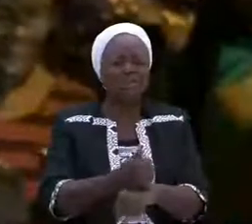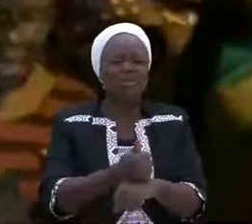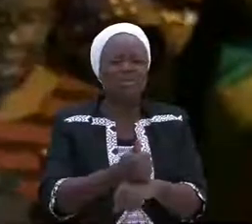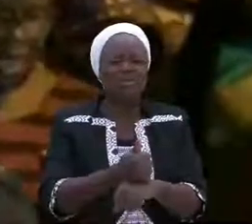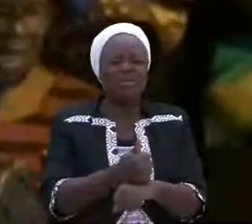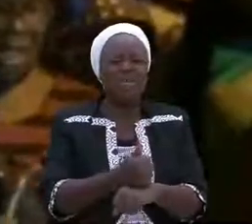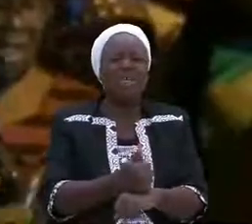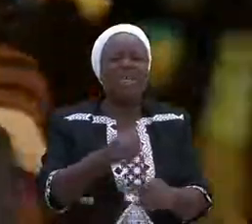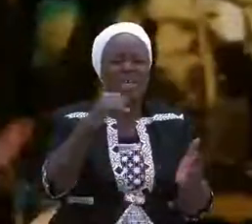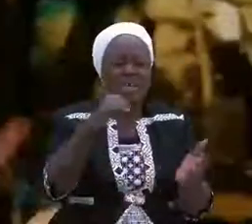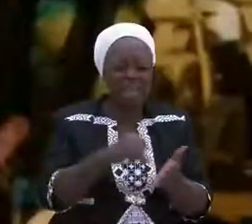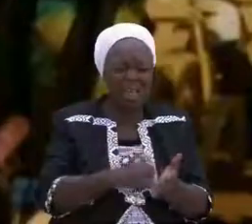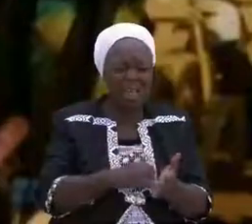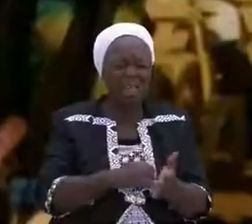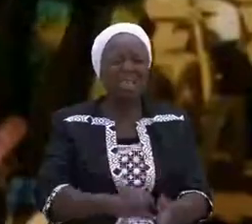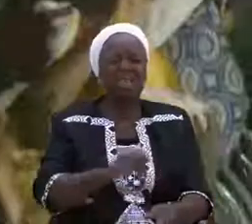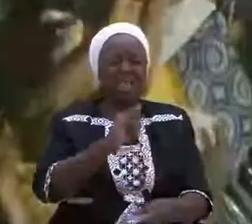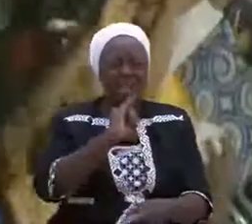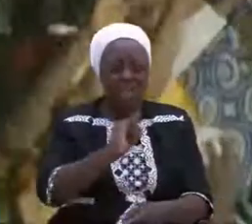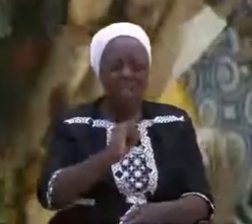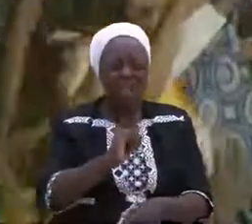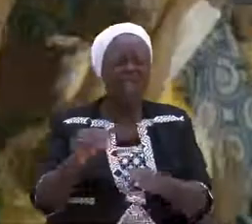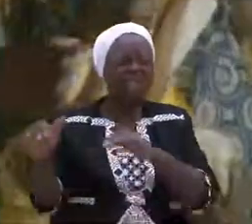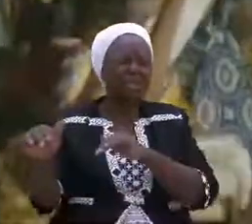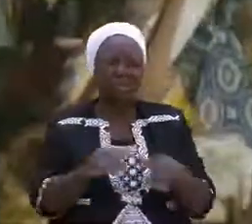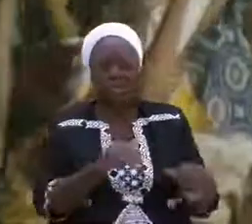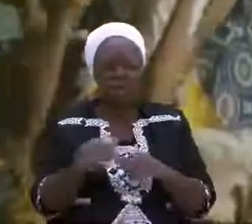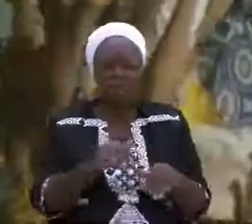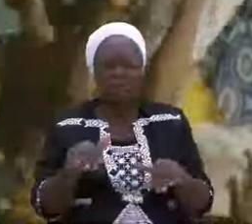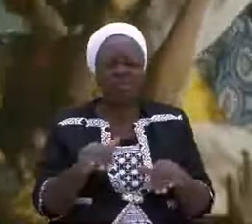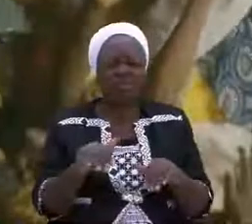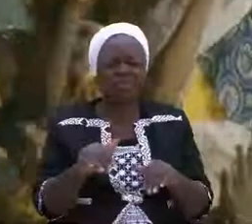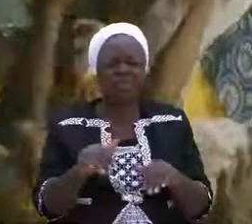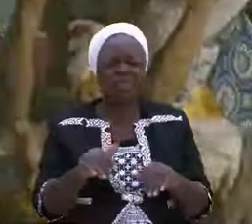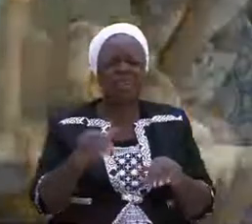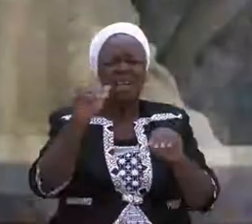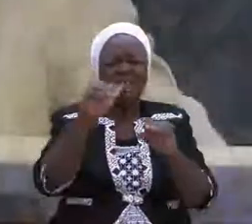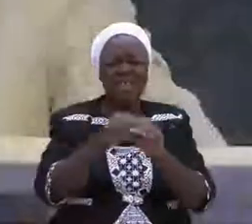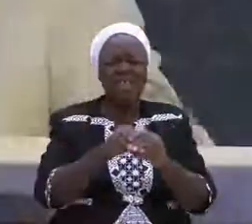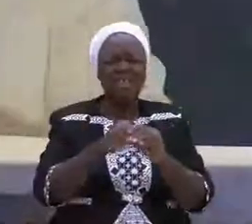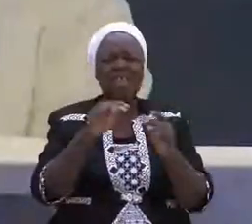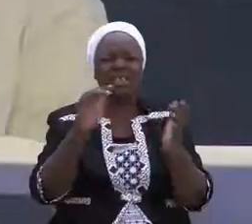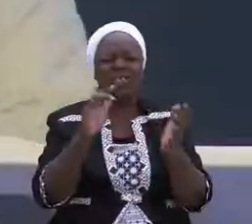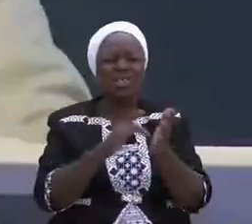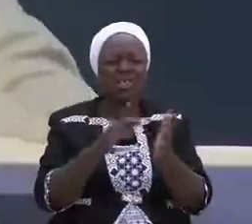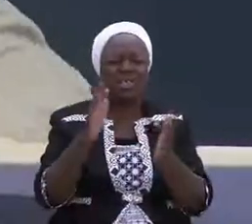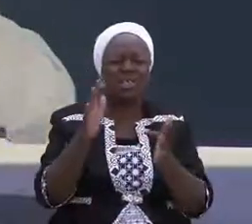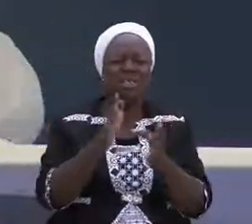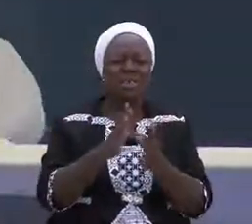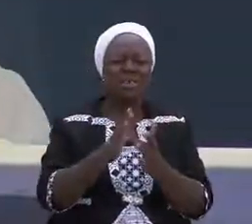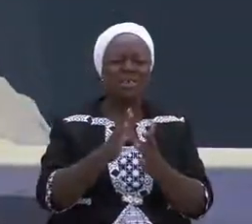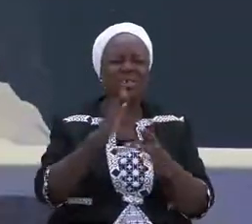Confirmation. C'est fait. Oh. au nom de